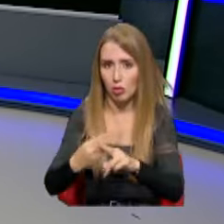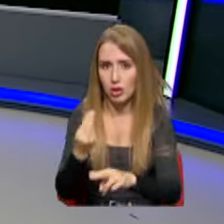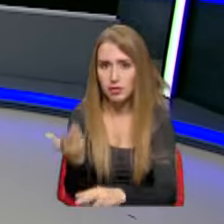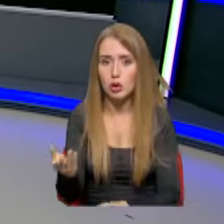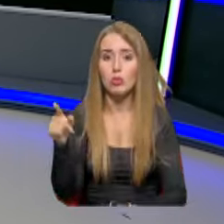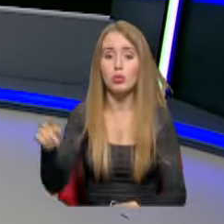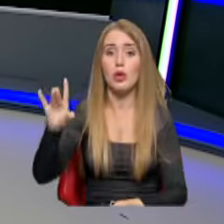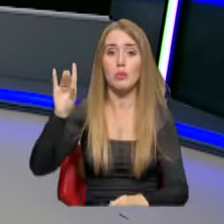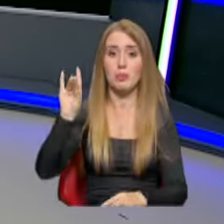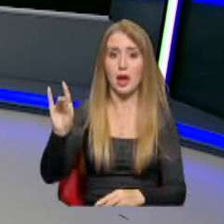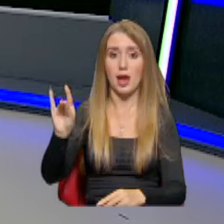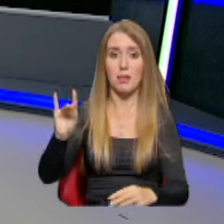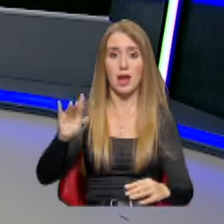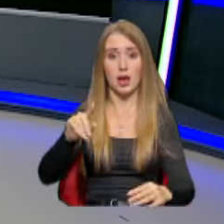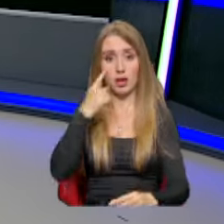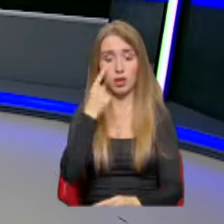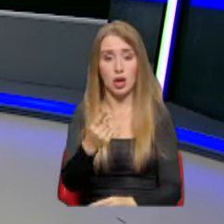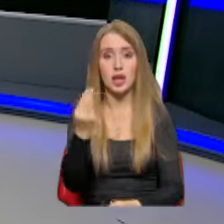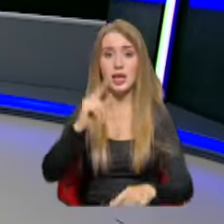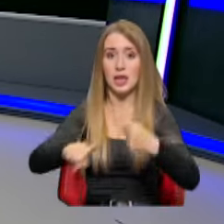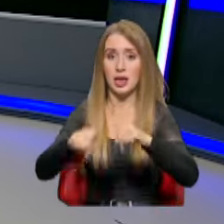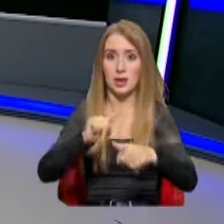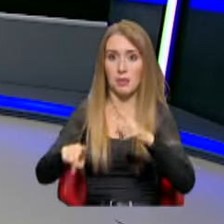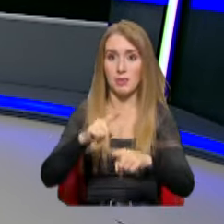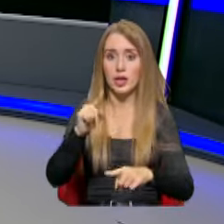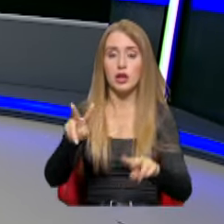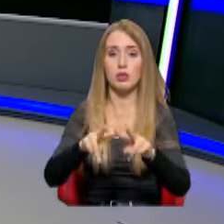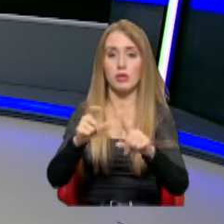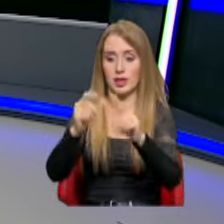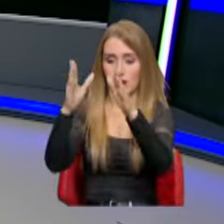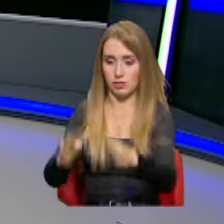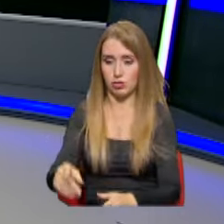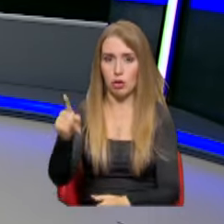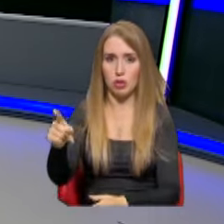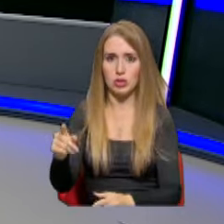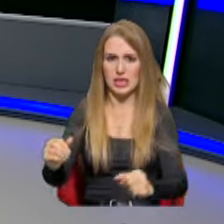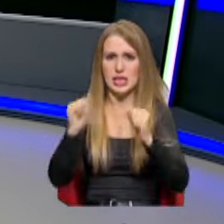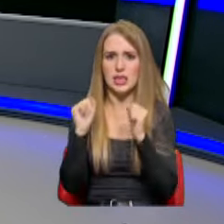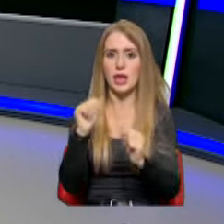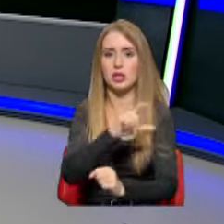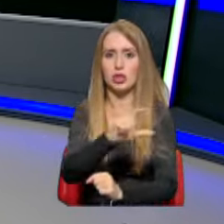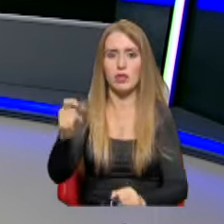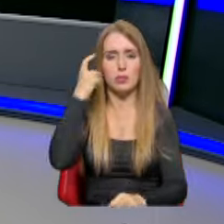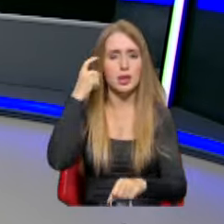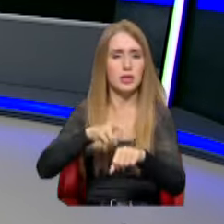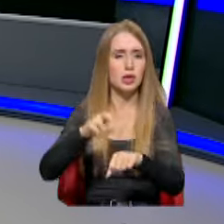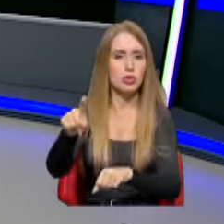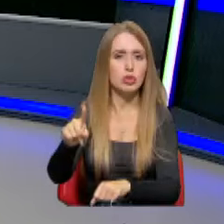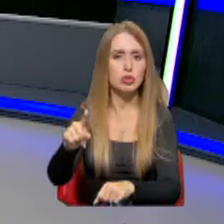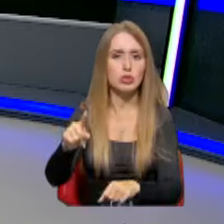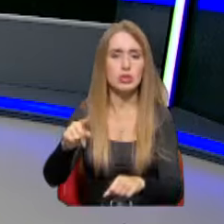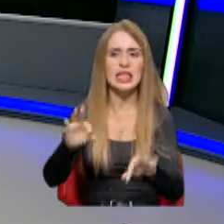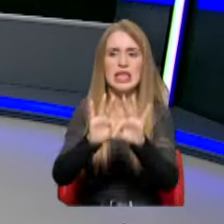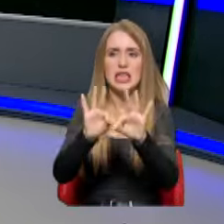bu MHP'nin çıkışlarına karşı İyi Parti'de özellikle Musavat Dervişoğlu çok sert bir çıkış yaptı. Hatırlarsınız, ip